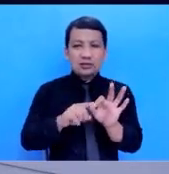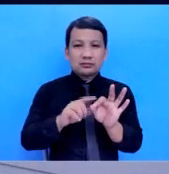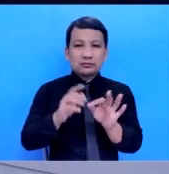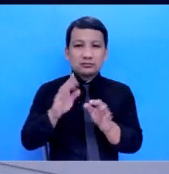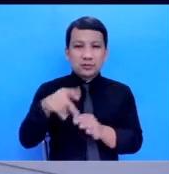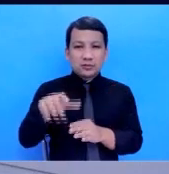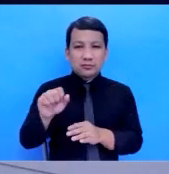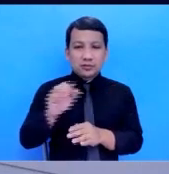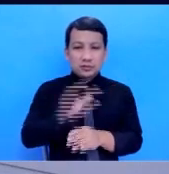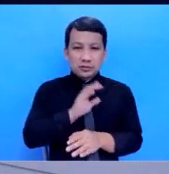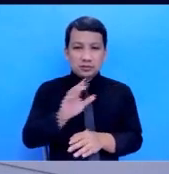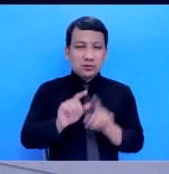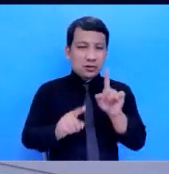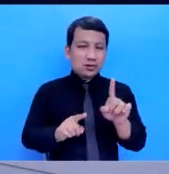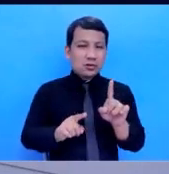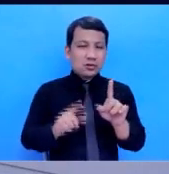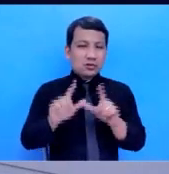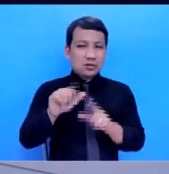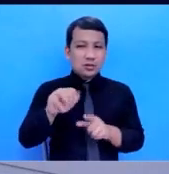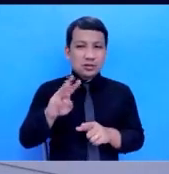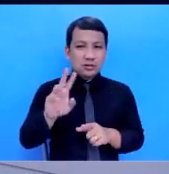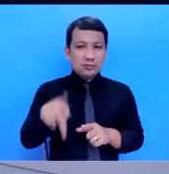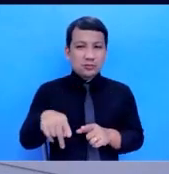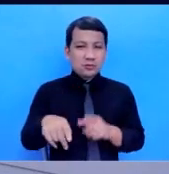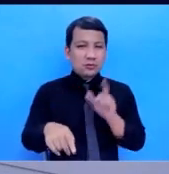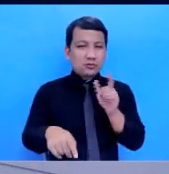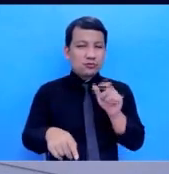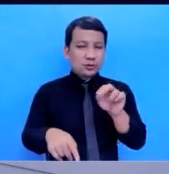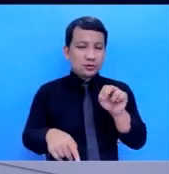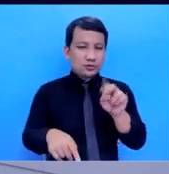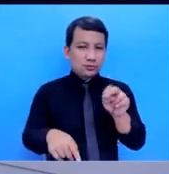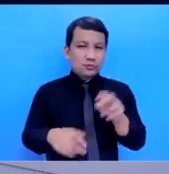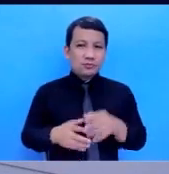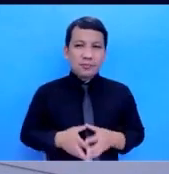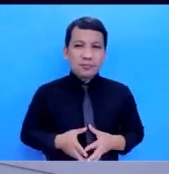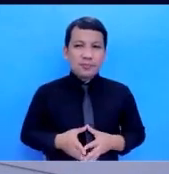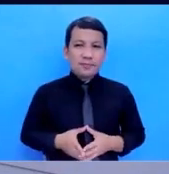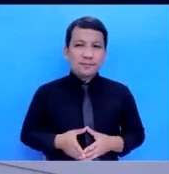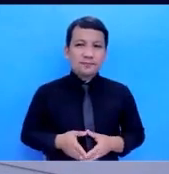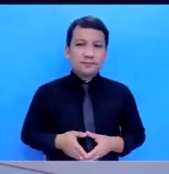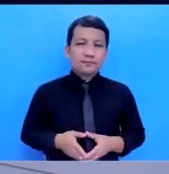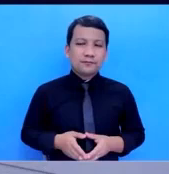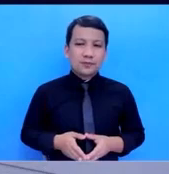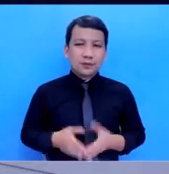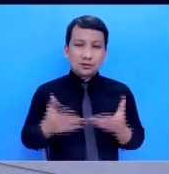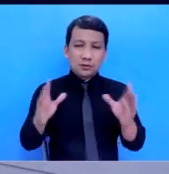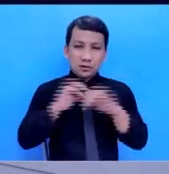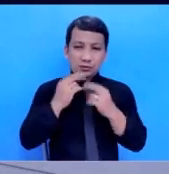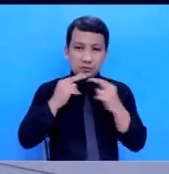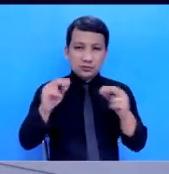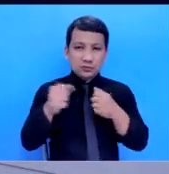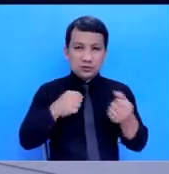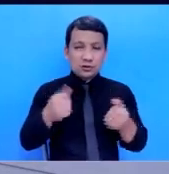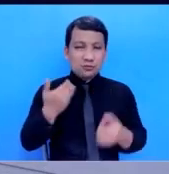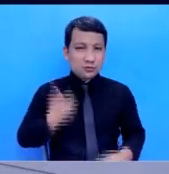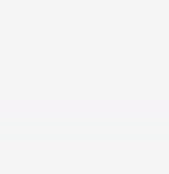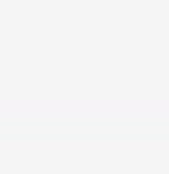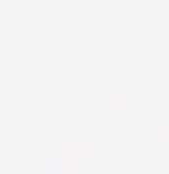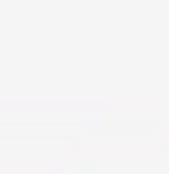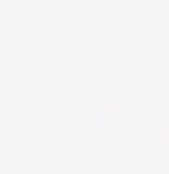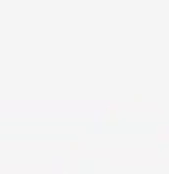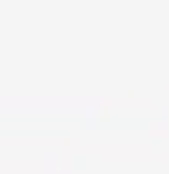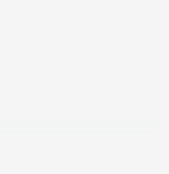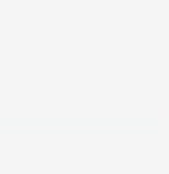ang isang league MVP noong 2012. At yan po ang ating Frontline News sa Sports. Ako po si Gretchen Ho.